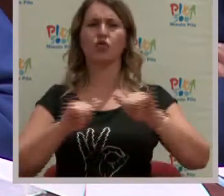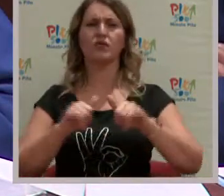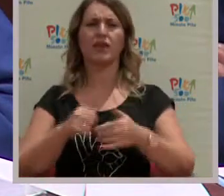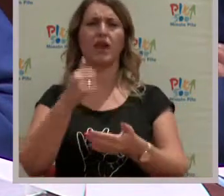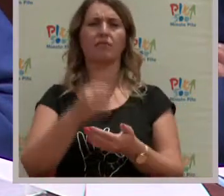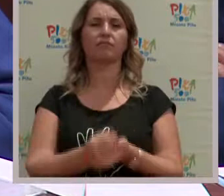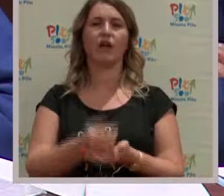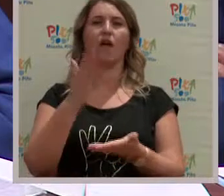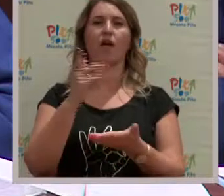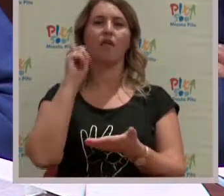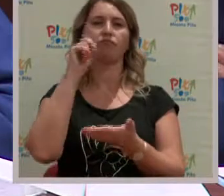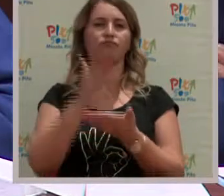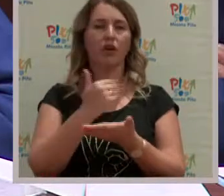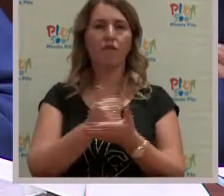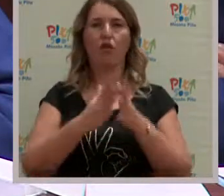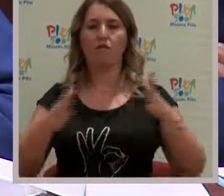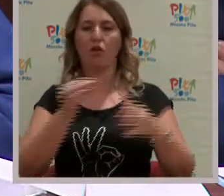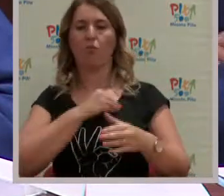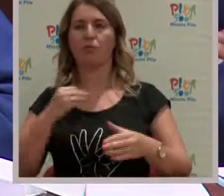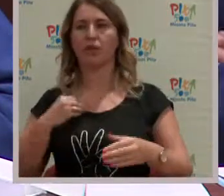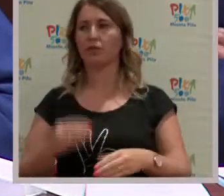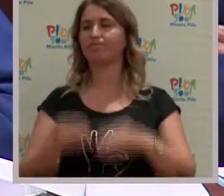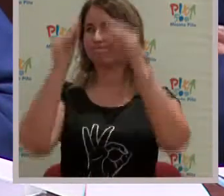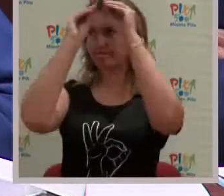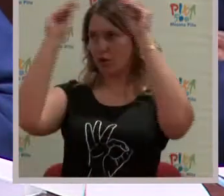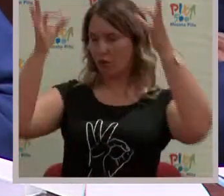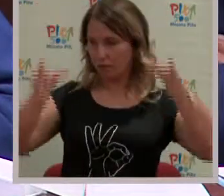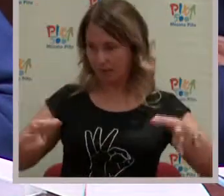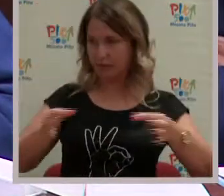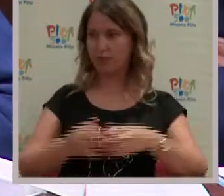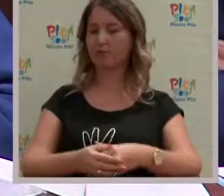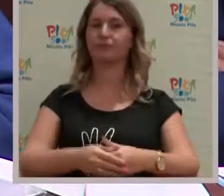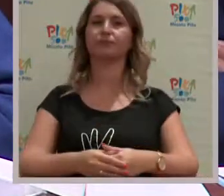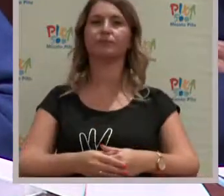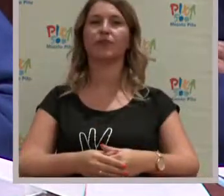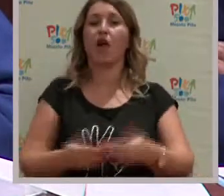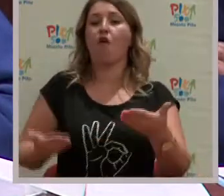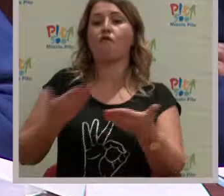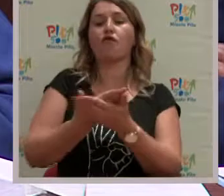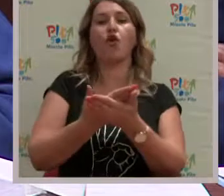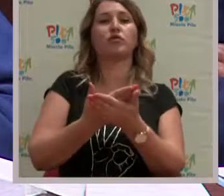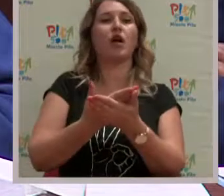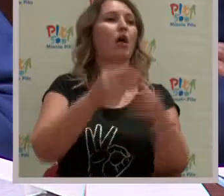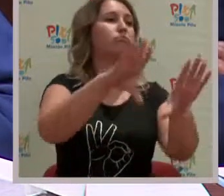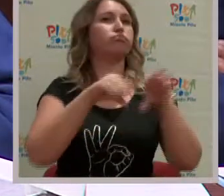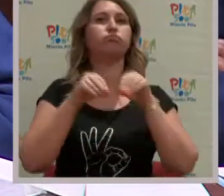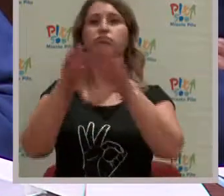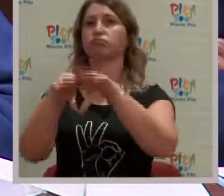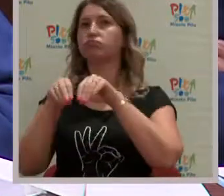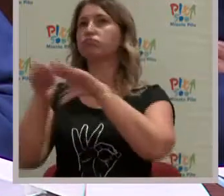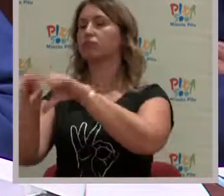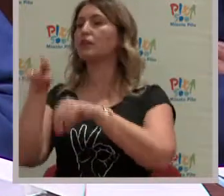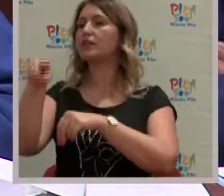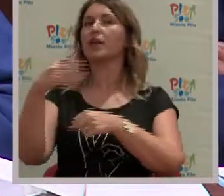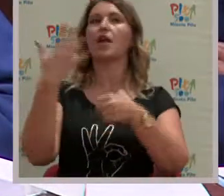wielkopolskiego. Panie Przewodniczący, Szanowni Państwo Radni, stawiam wniosek o przyjęcie protokołu z